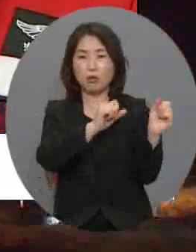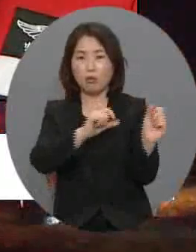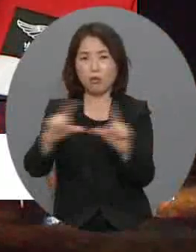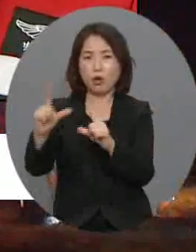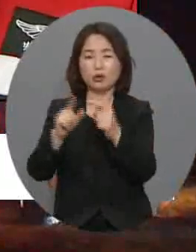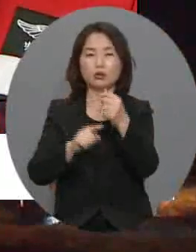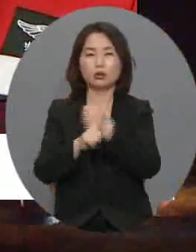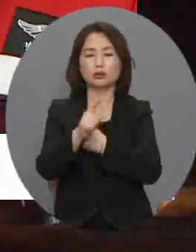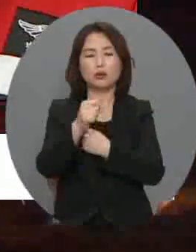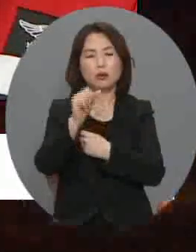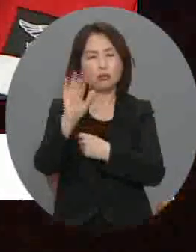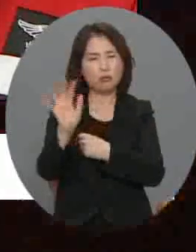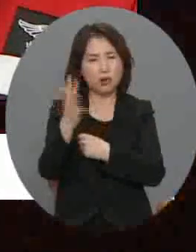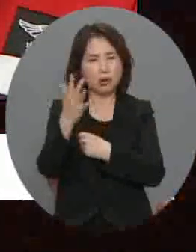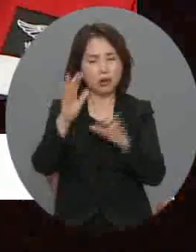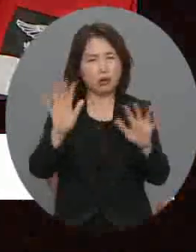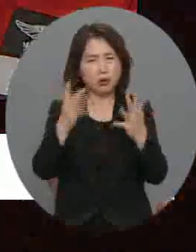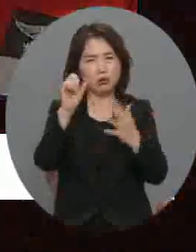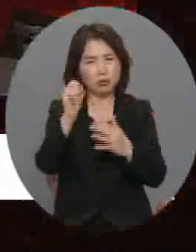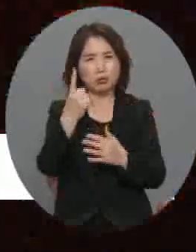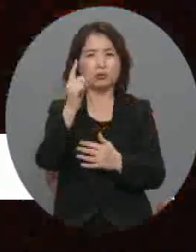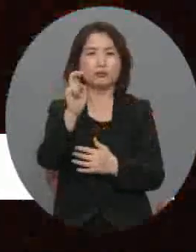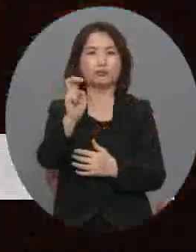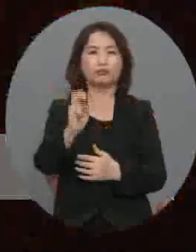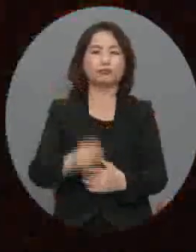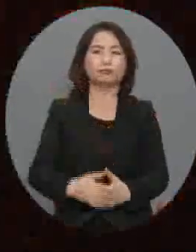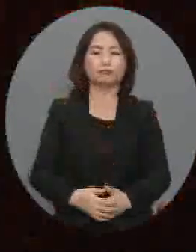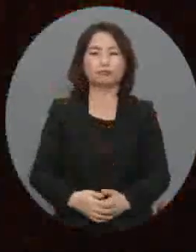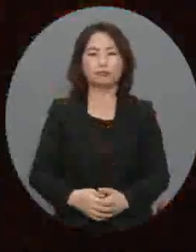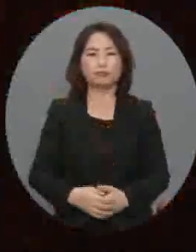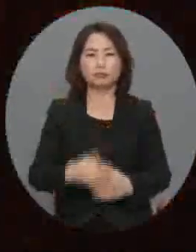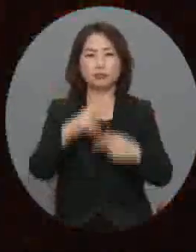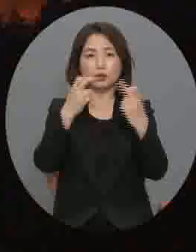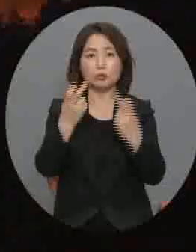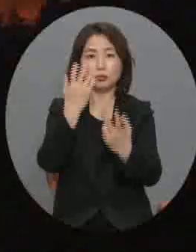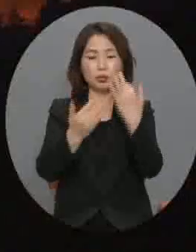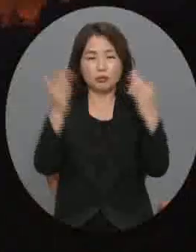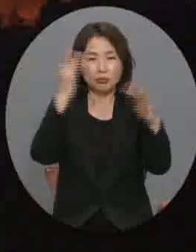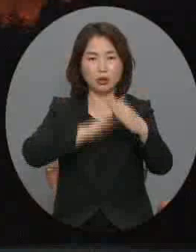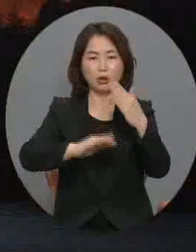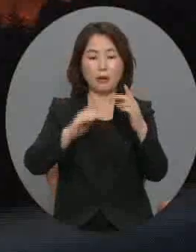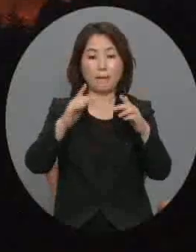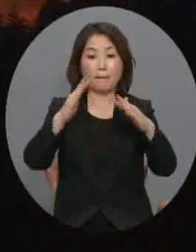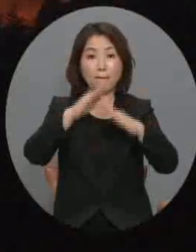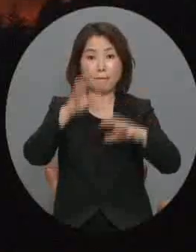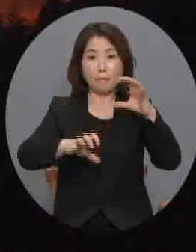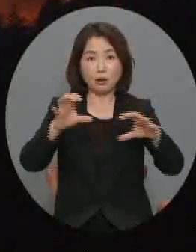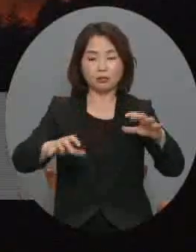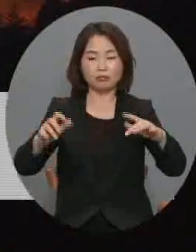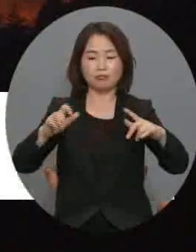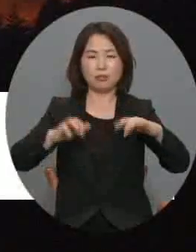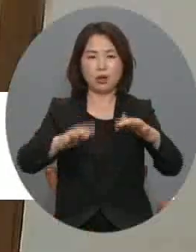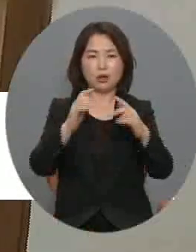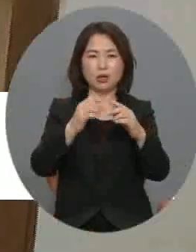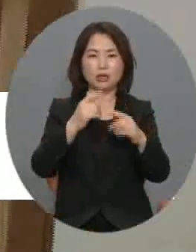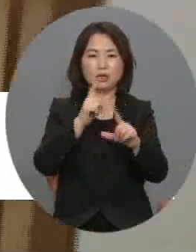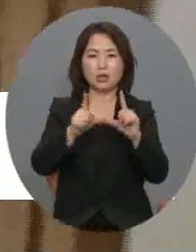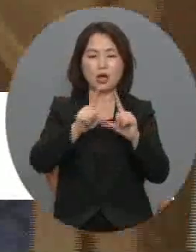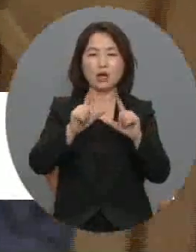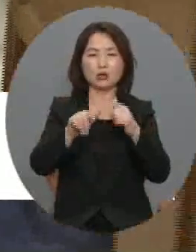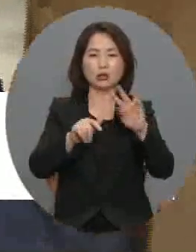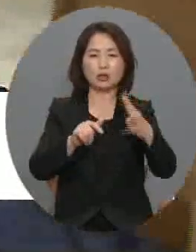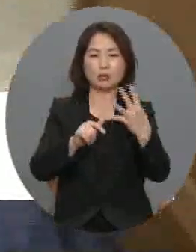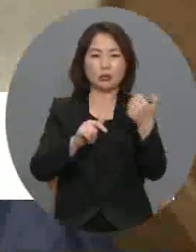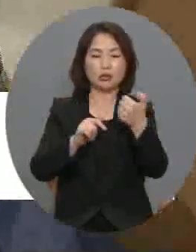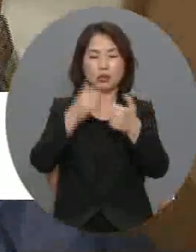원인을 저는 바람으로 좀 보고 판단하고 있습니다. 산불은 밤사이 마을 안까지 들어오면서 안동에선 주민 450여